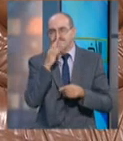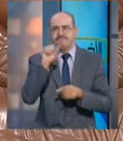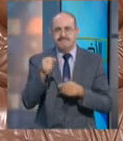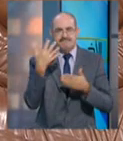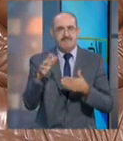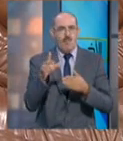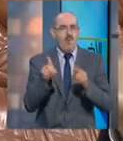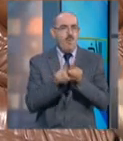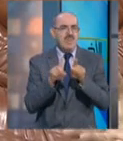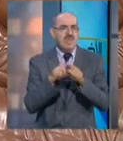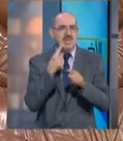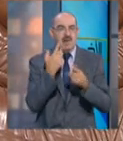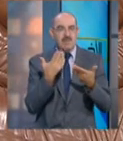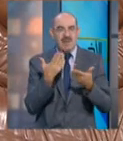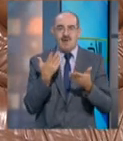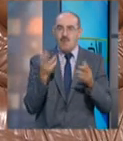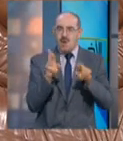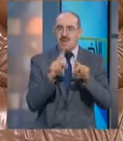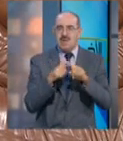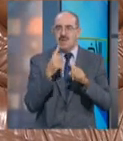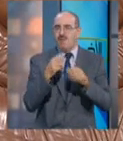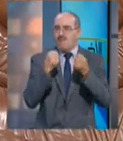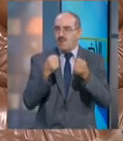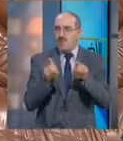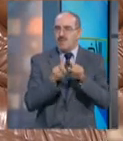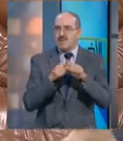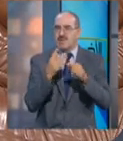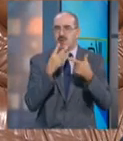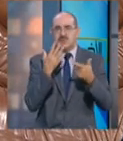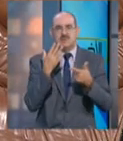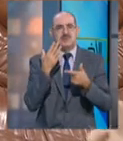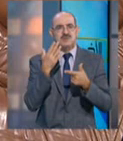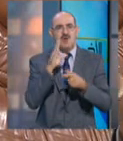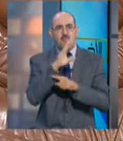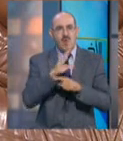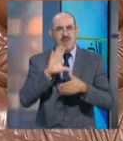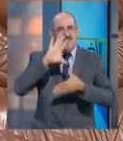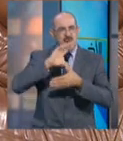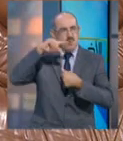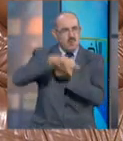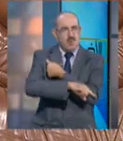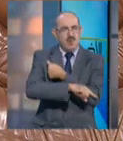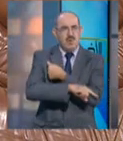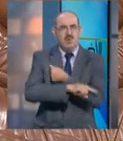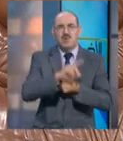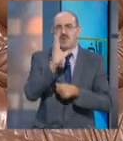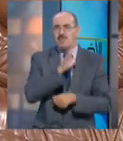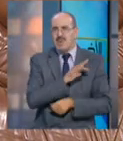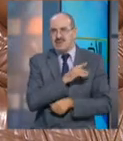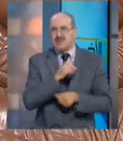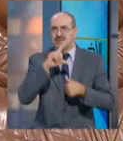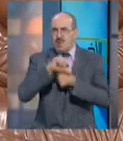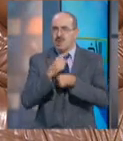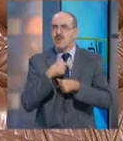كيف استعدنا إذا أردتم عدة دول، كولومبيا، بوليفيا، بيرو ودول أخرى،